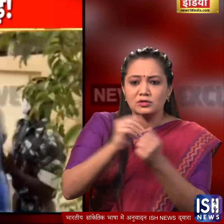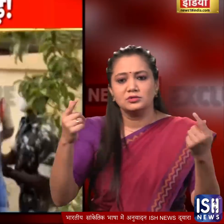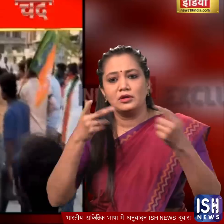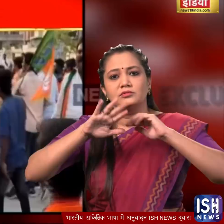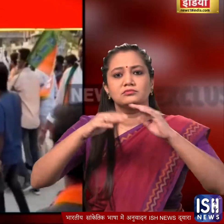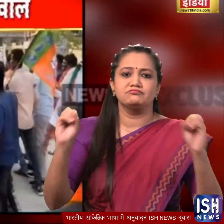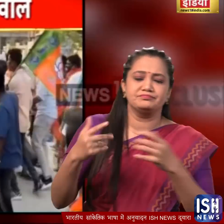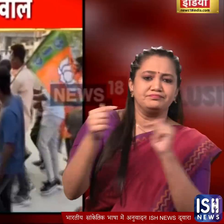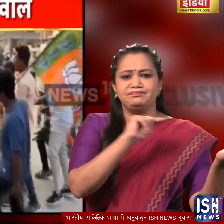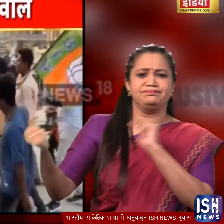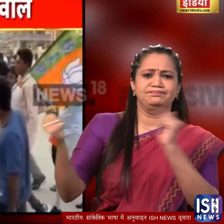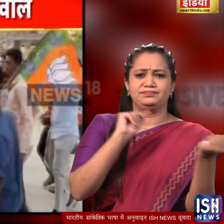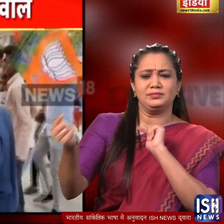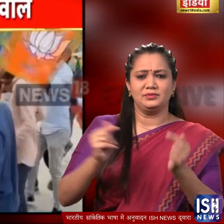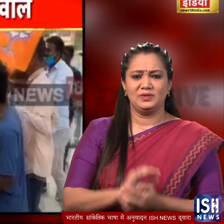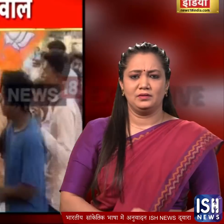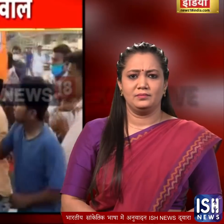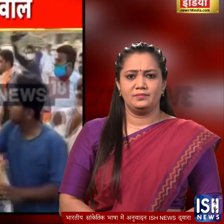गए।